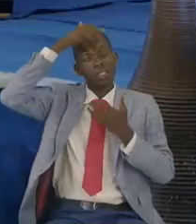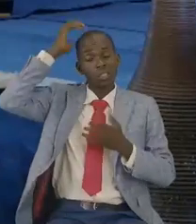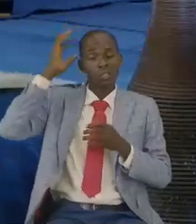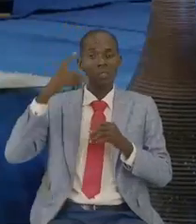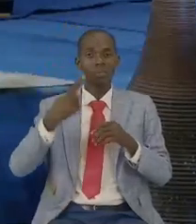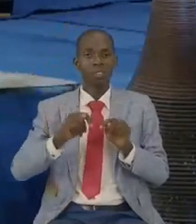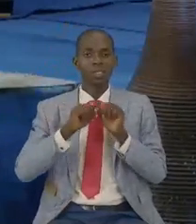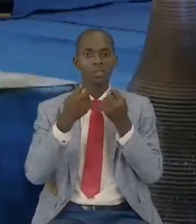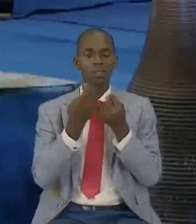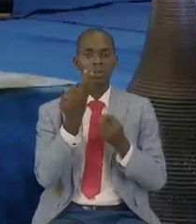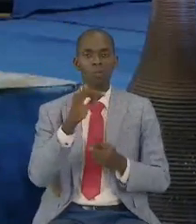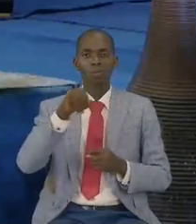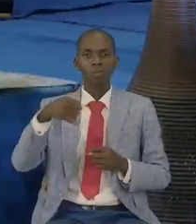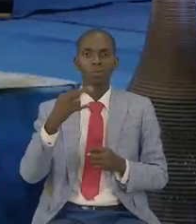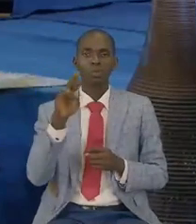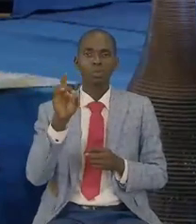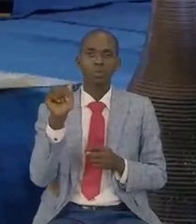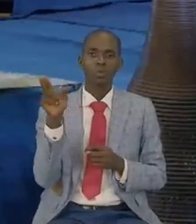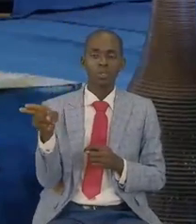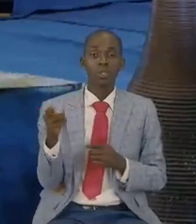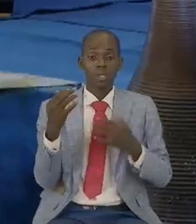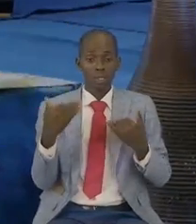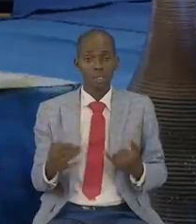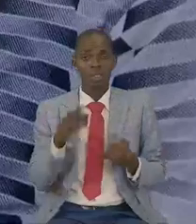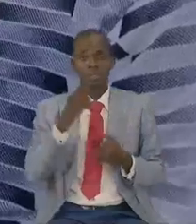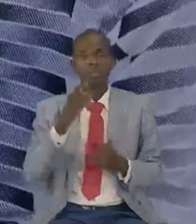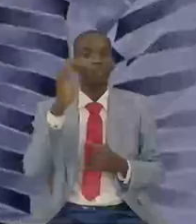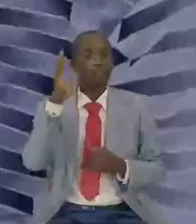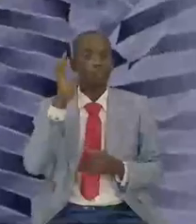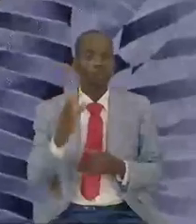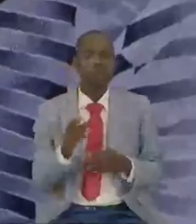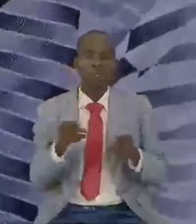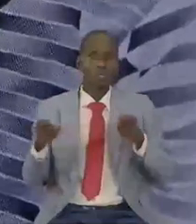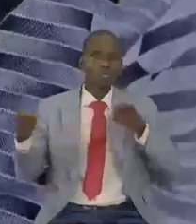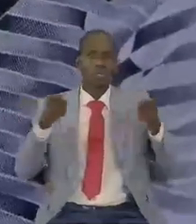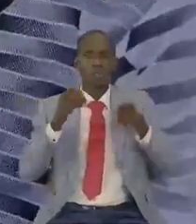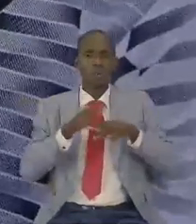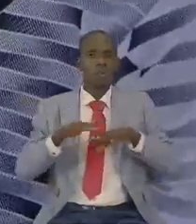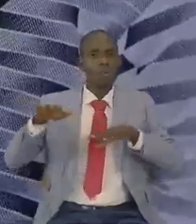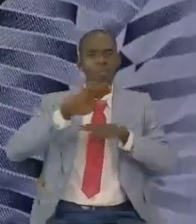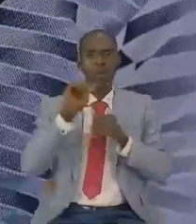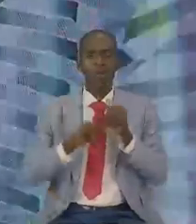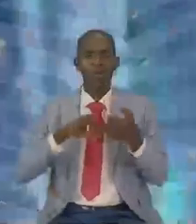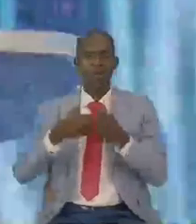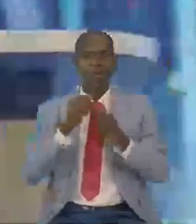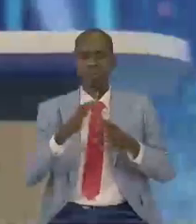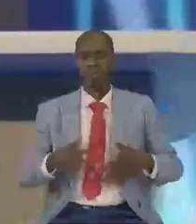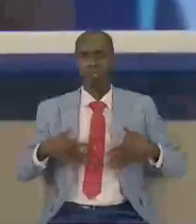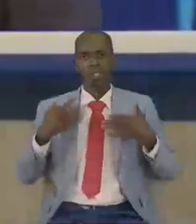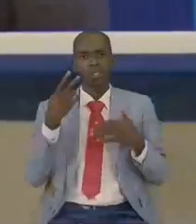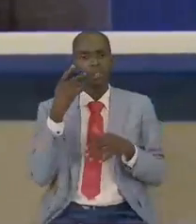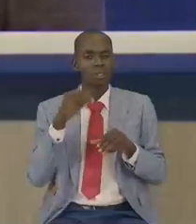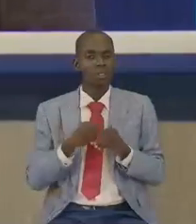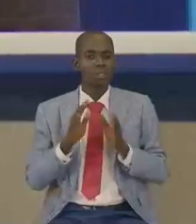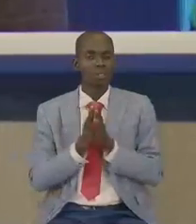Judas. Maintenant, tu régneras sur tout problème de ta vie. 1